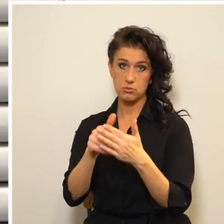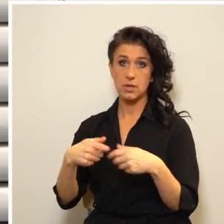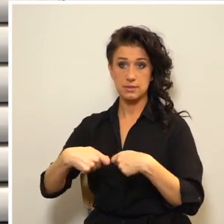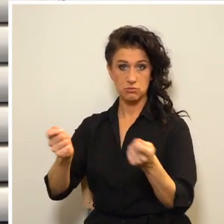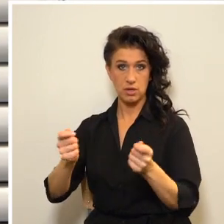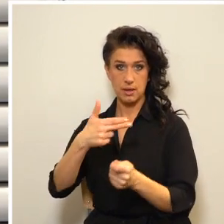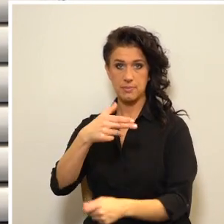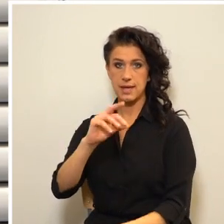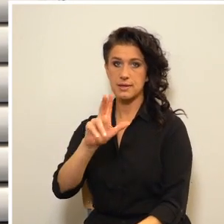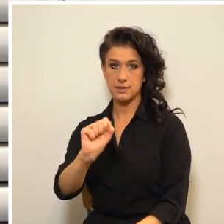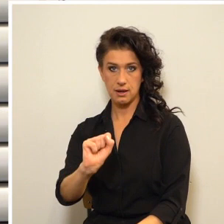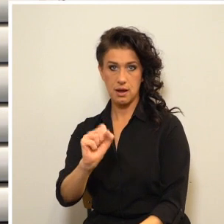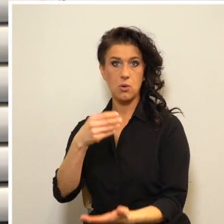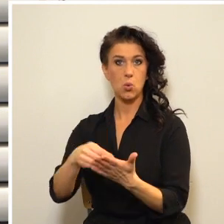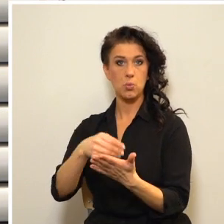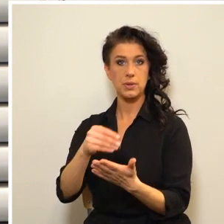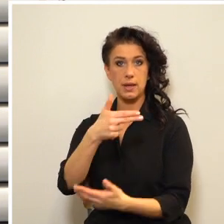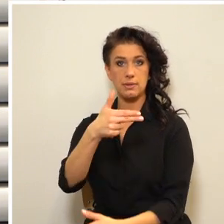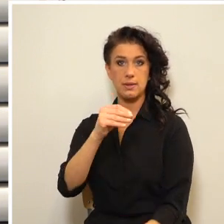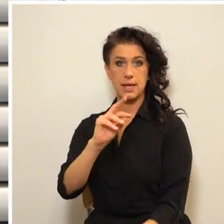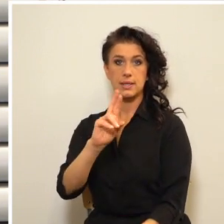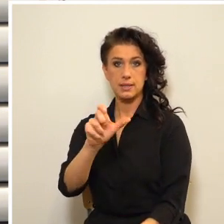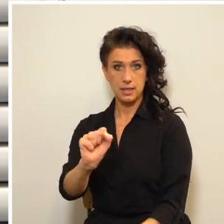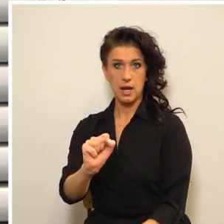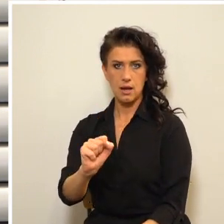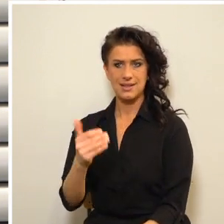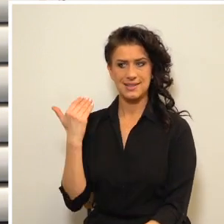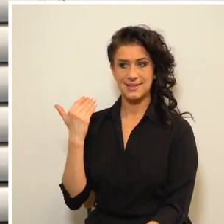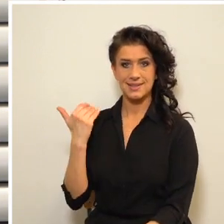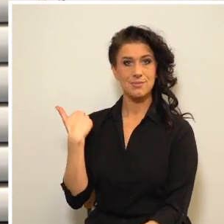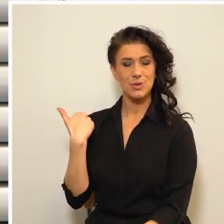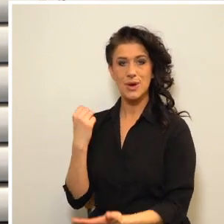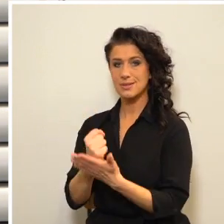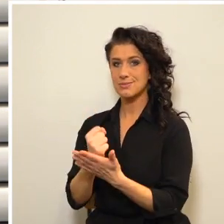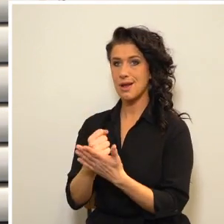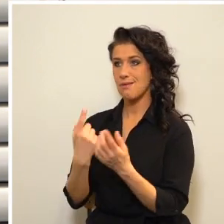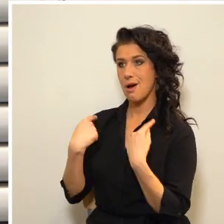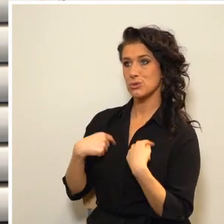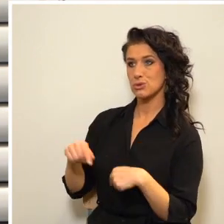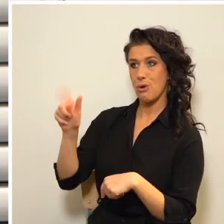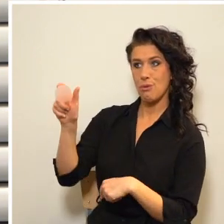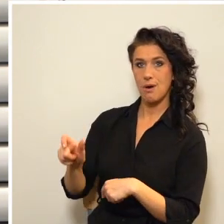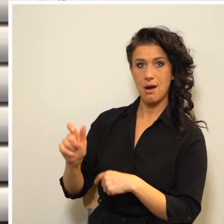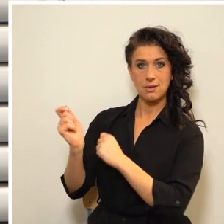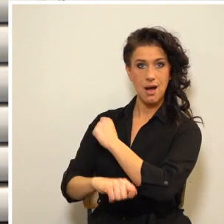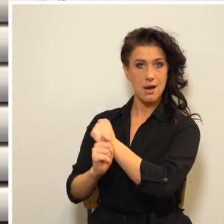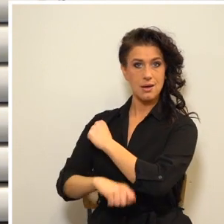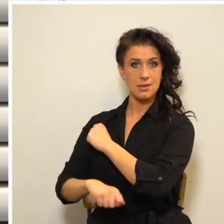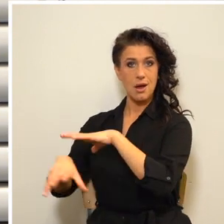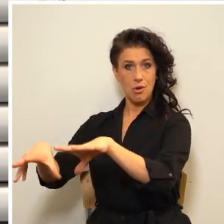kupię nerkę W zeszłą niedawno była taka sprawa jakaś osoba została ukarana